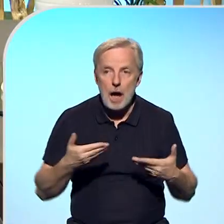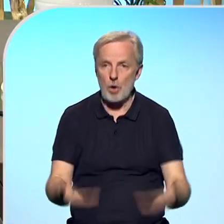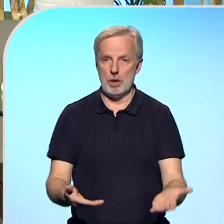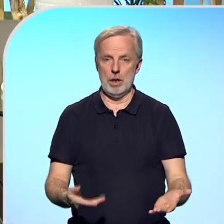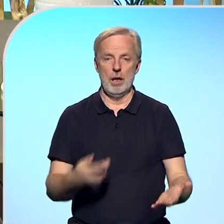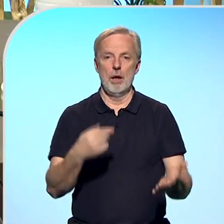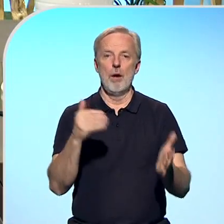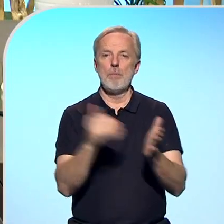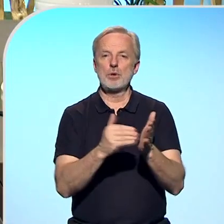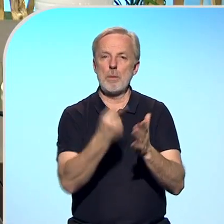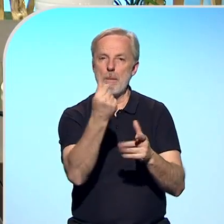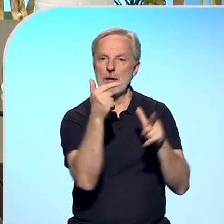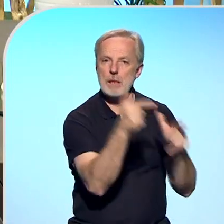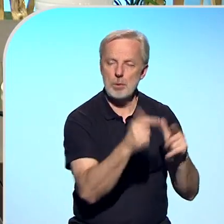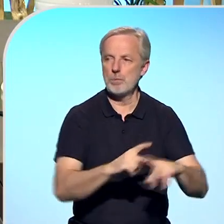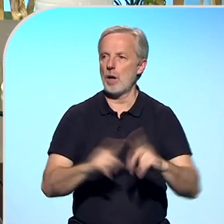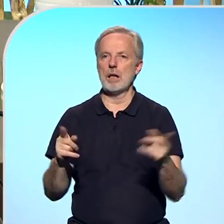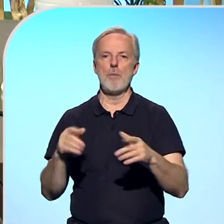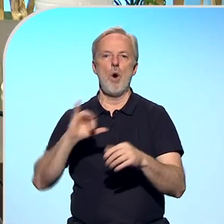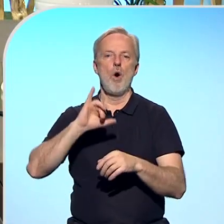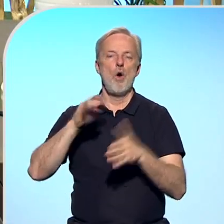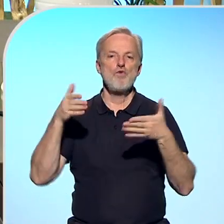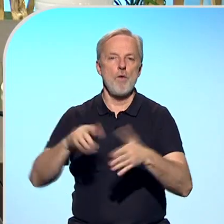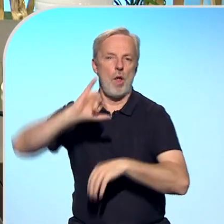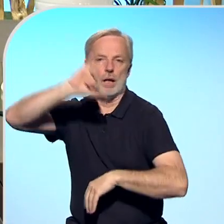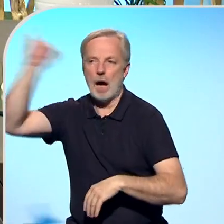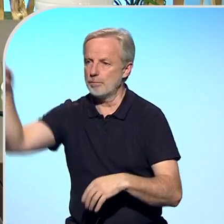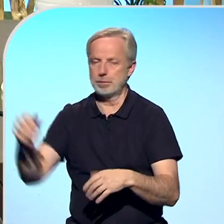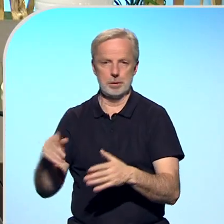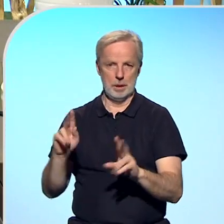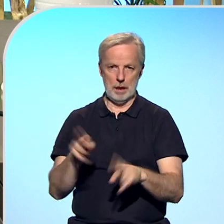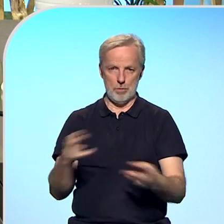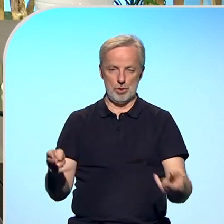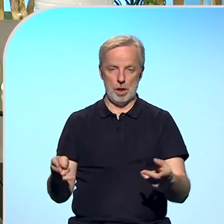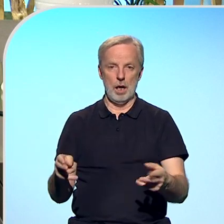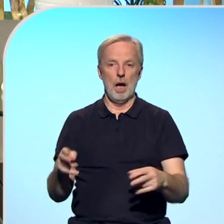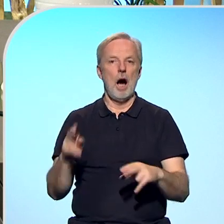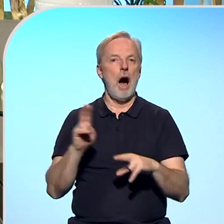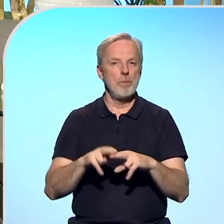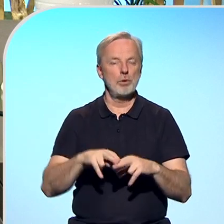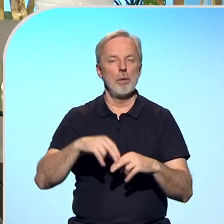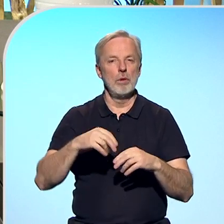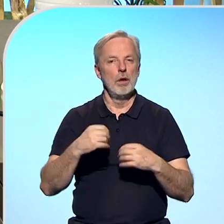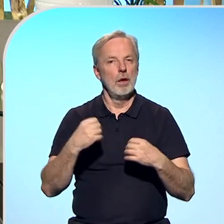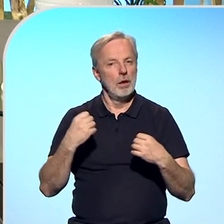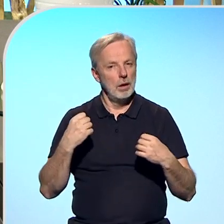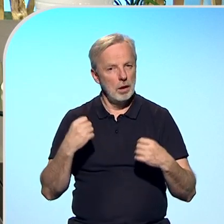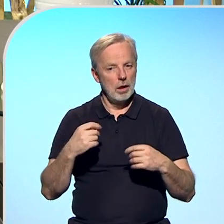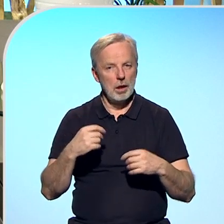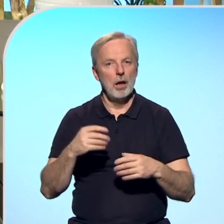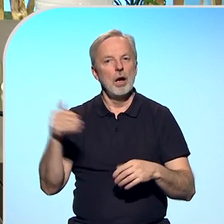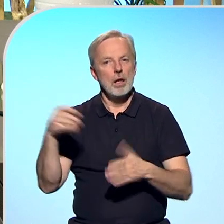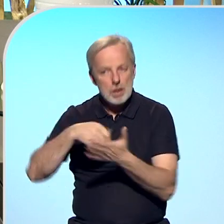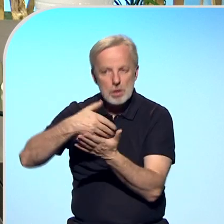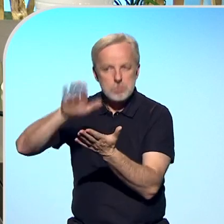děti potřebují spoustu investice a tak dál, tak aby nás ta hypotéka za 5, 10, 15 let úplně nezničila. To je velmi správná poznámka.